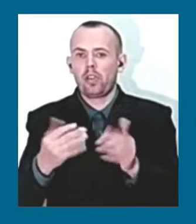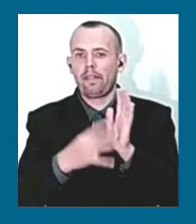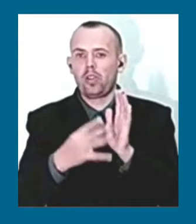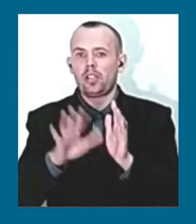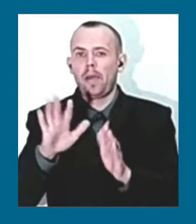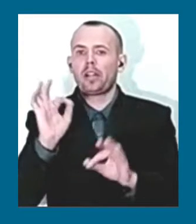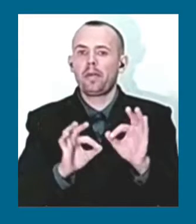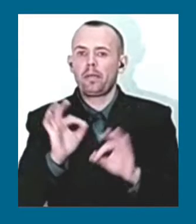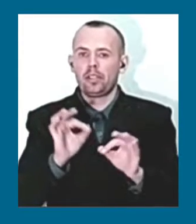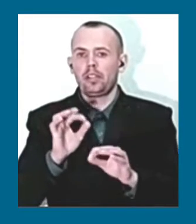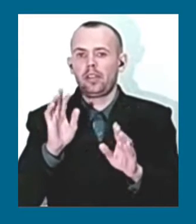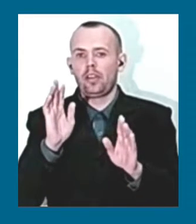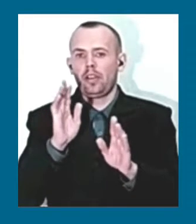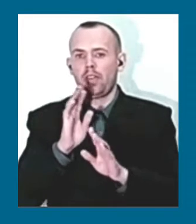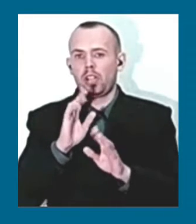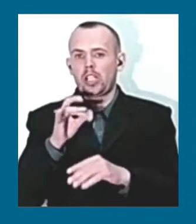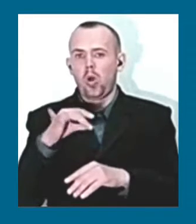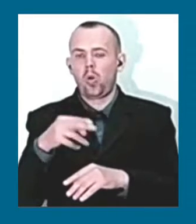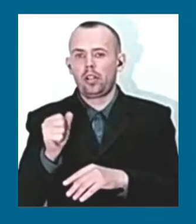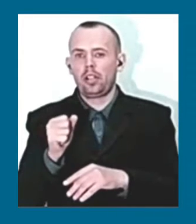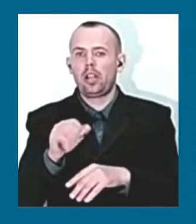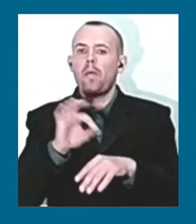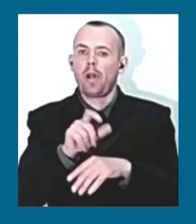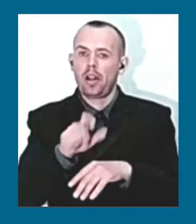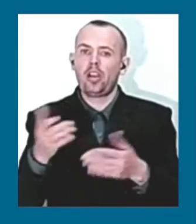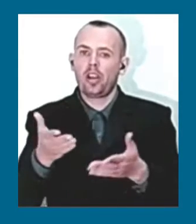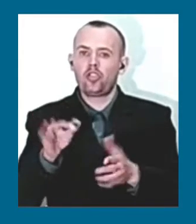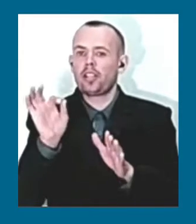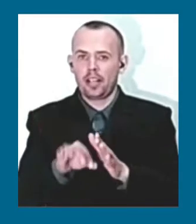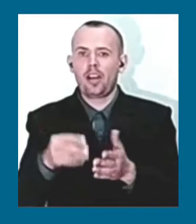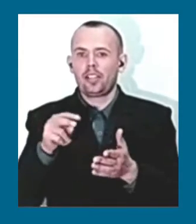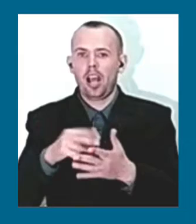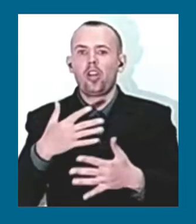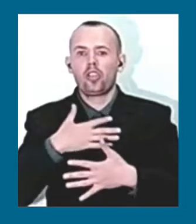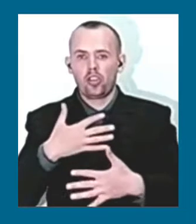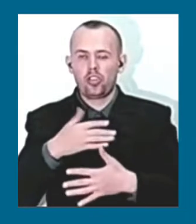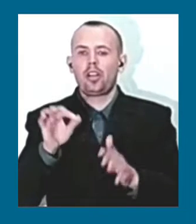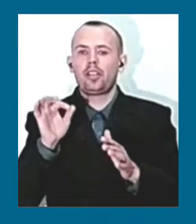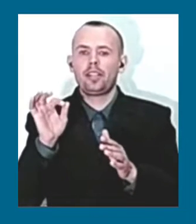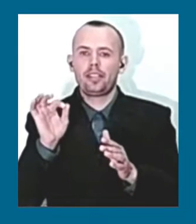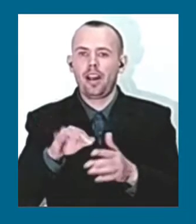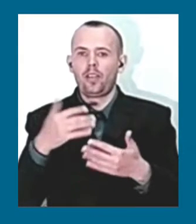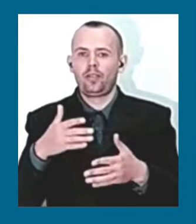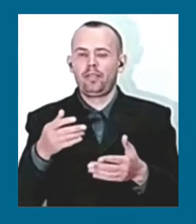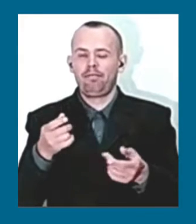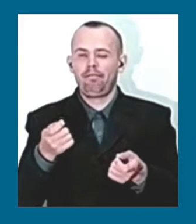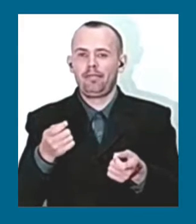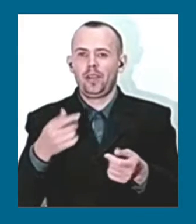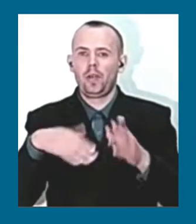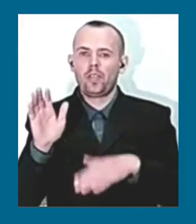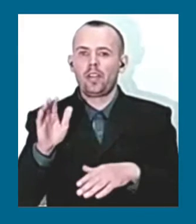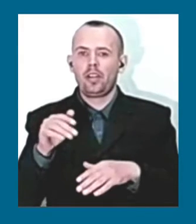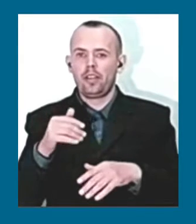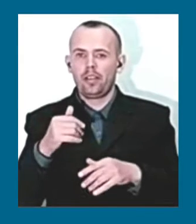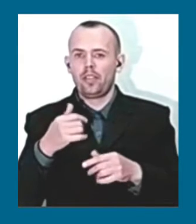кислорода. Больные, конечно, сразу стали дышать, сразу порозовели, и аппаратура стала работать лучше и